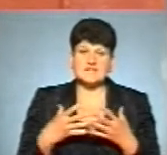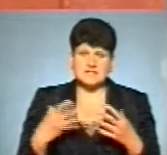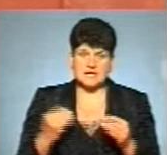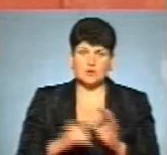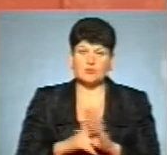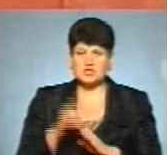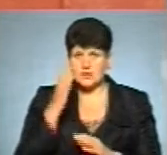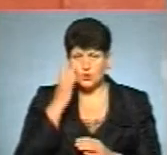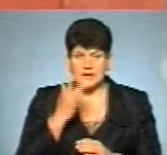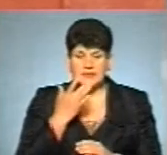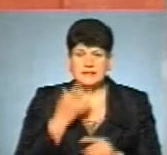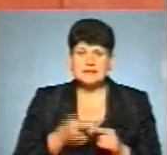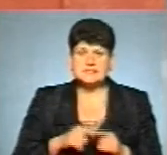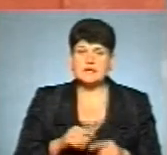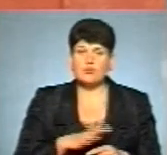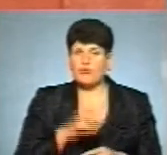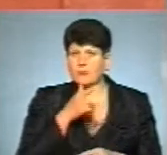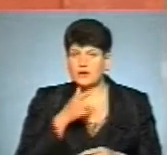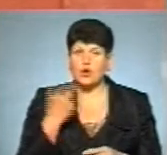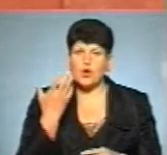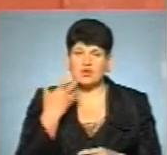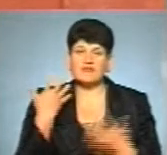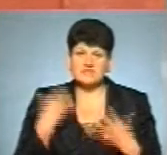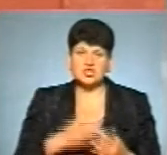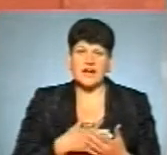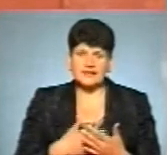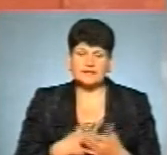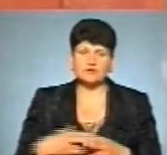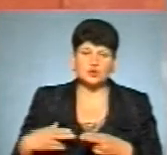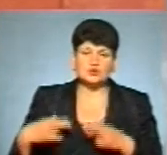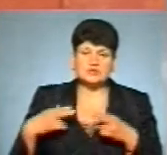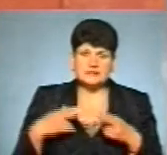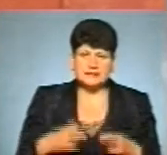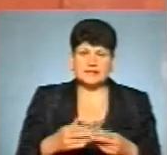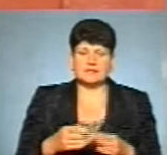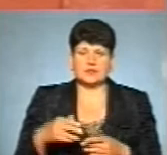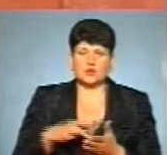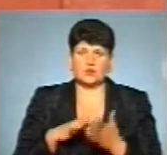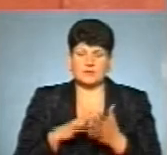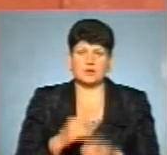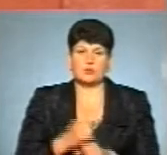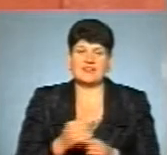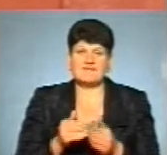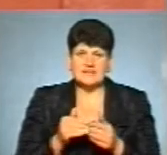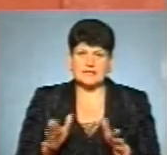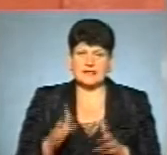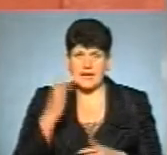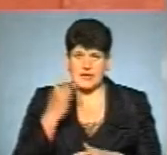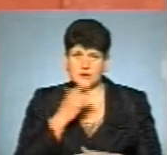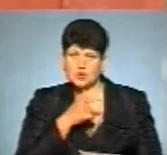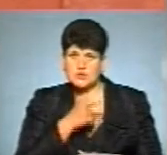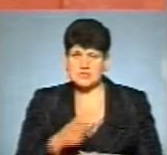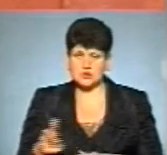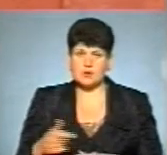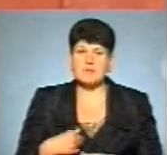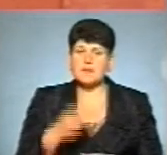початок літа – це був період, коли до нас активно вже їхали туристи. Ми робили справді відкриття, офіційне відкриття літнього туристичного сезону.